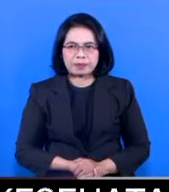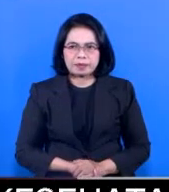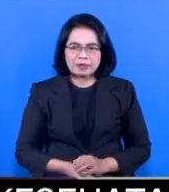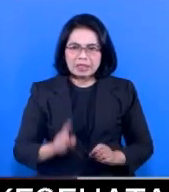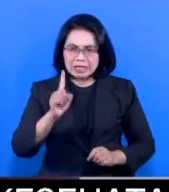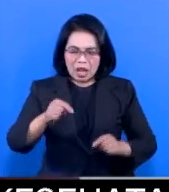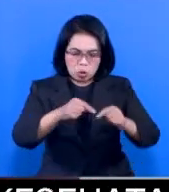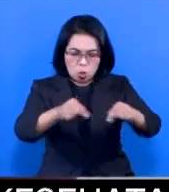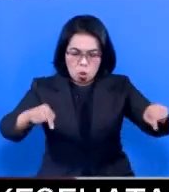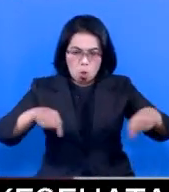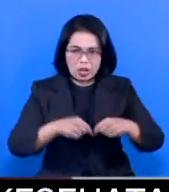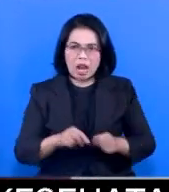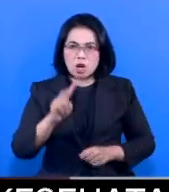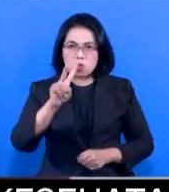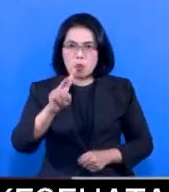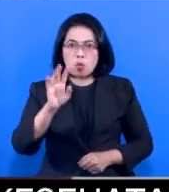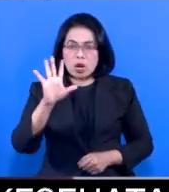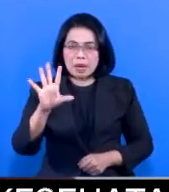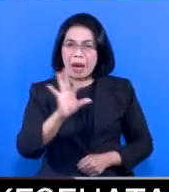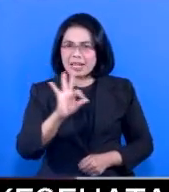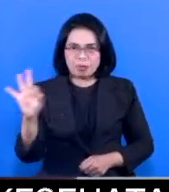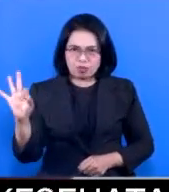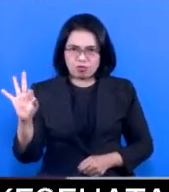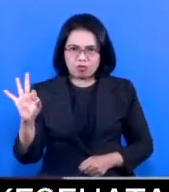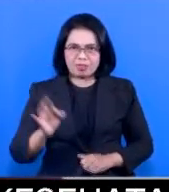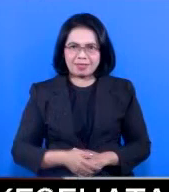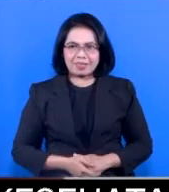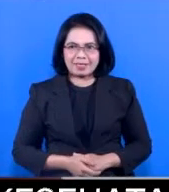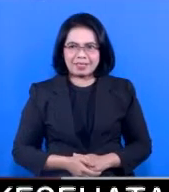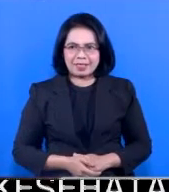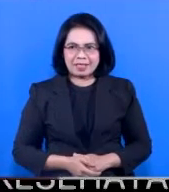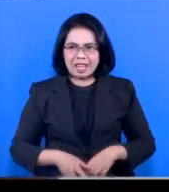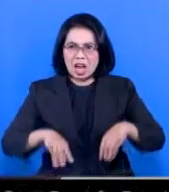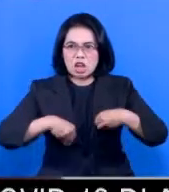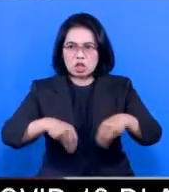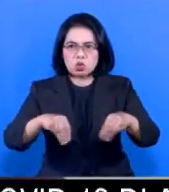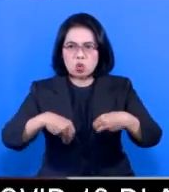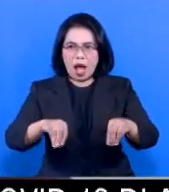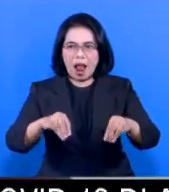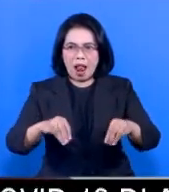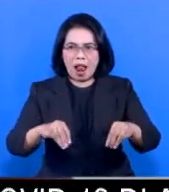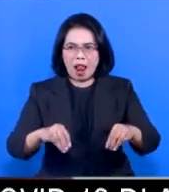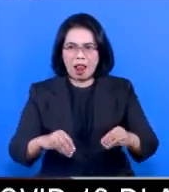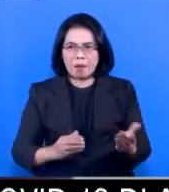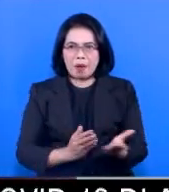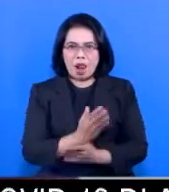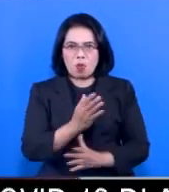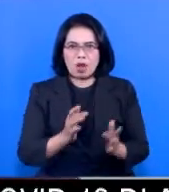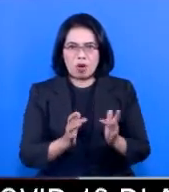Rp25.000 per poknya. Pemasaran kemana saja ini? Untuk pemasaran melalui media